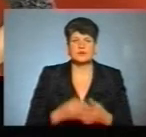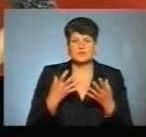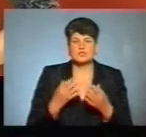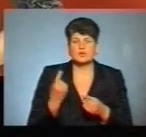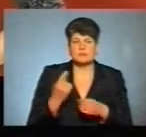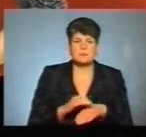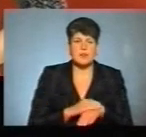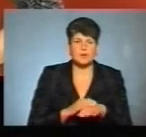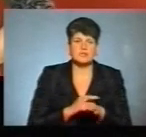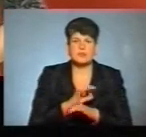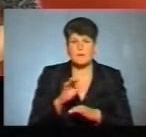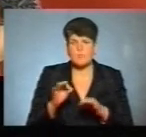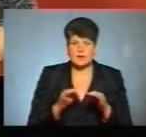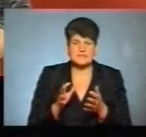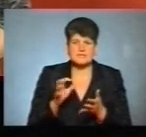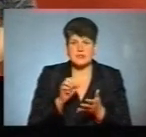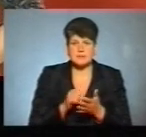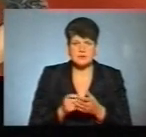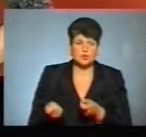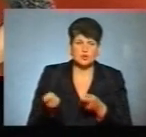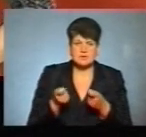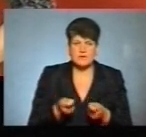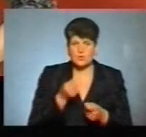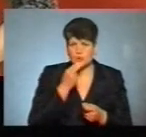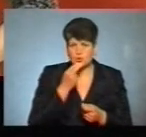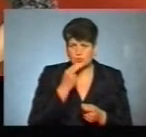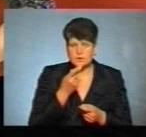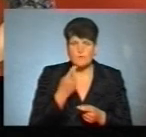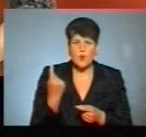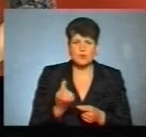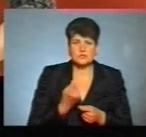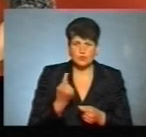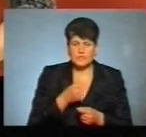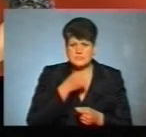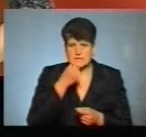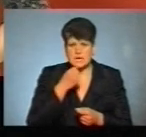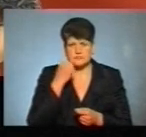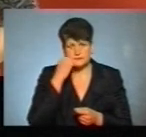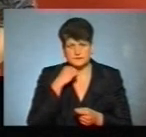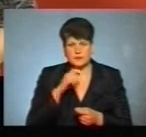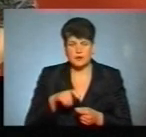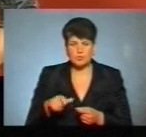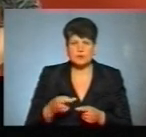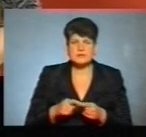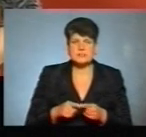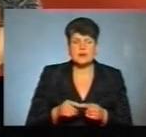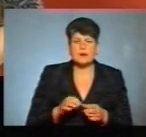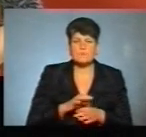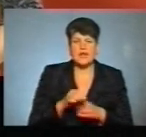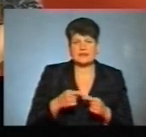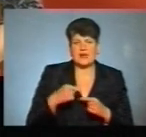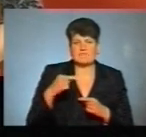Ще один благодійний проект, який займається доставкою продуктів одиноким, старшим літнім людям, це проект «На відстані